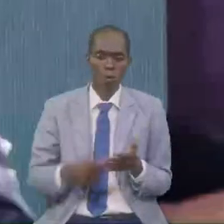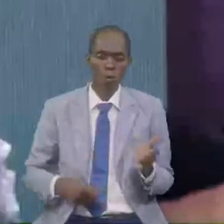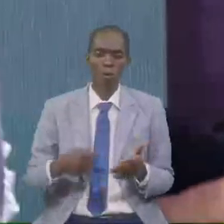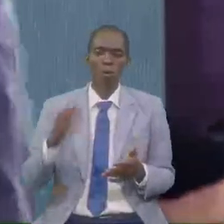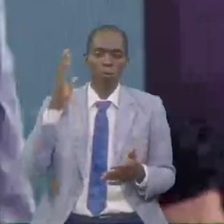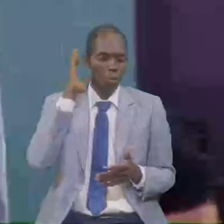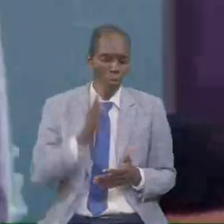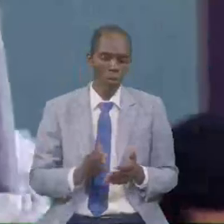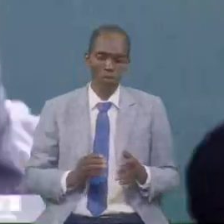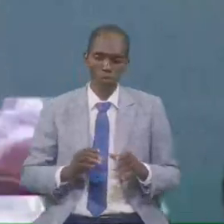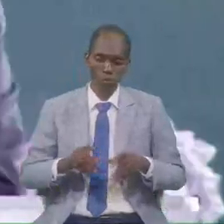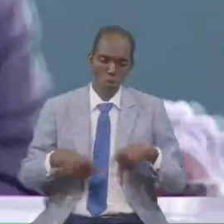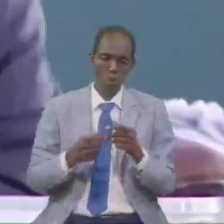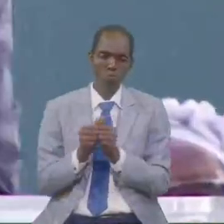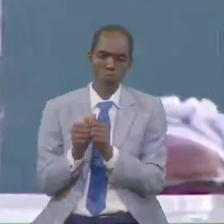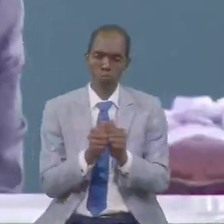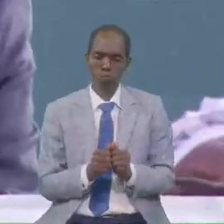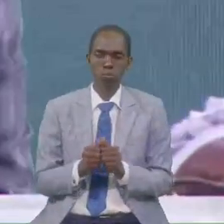Et c'est ce que nous avons toute la vie.